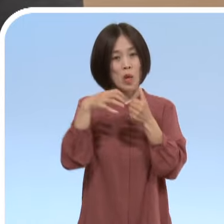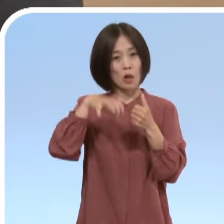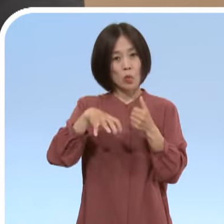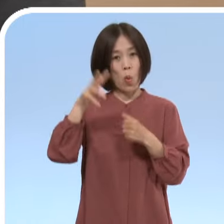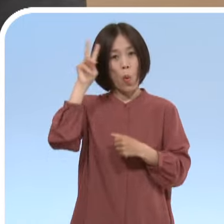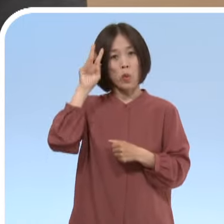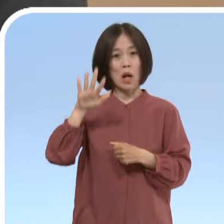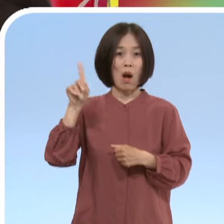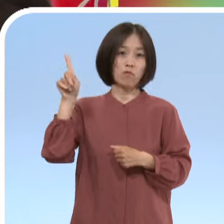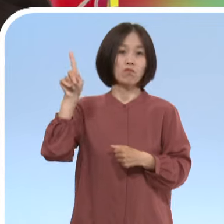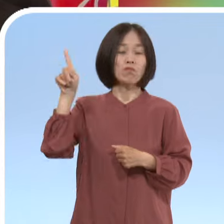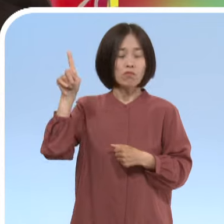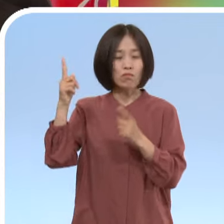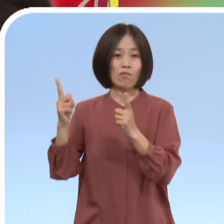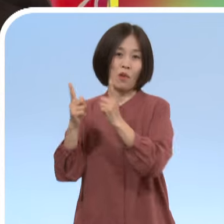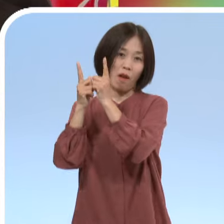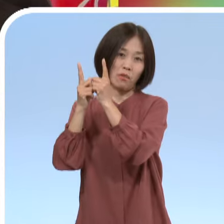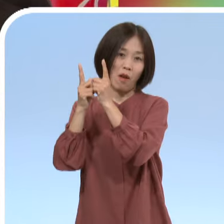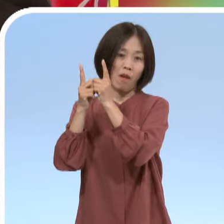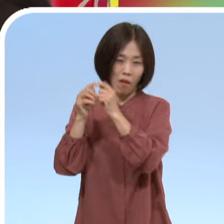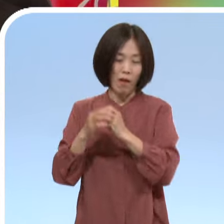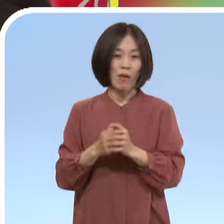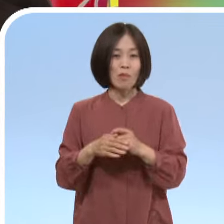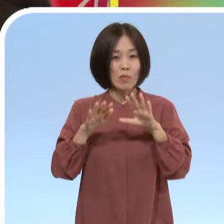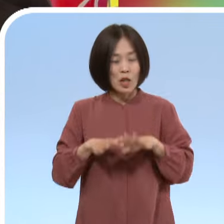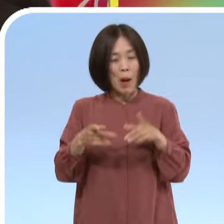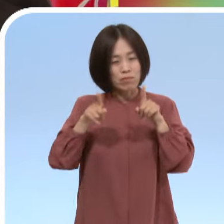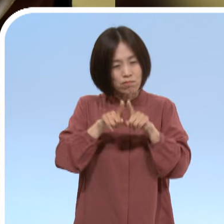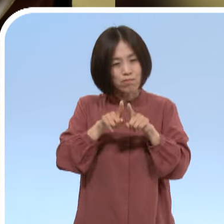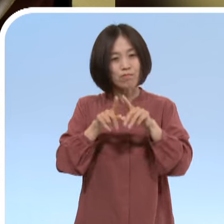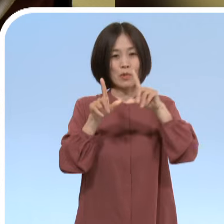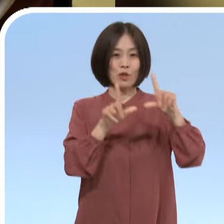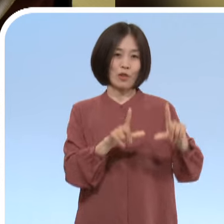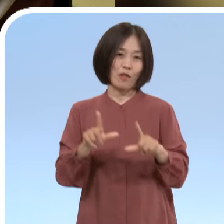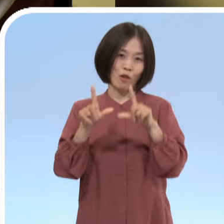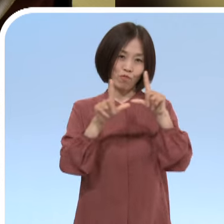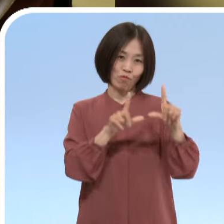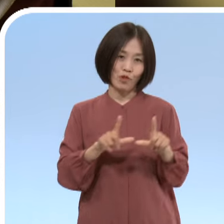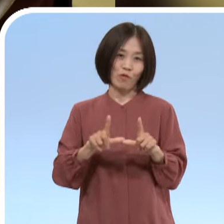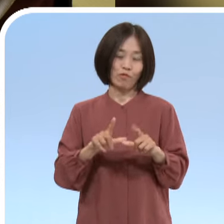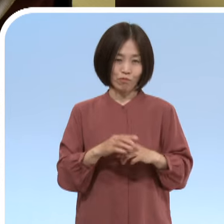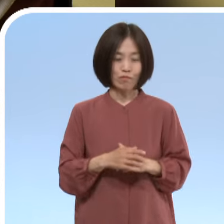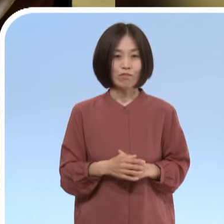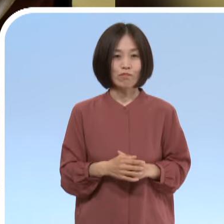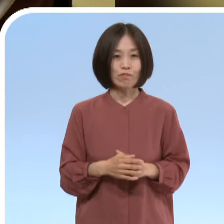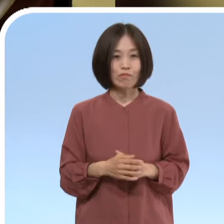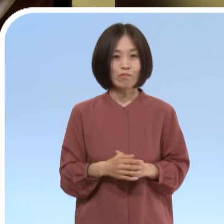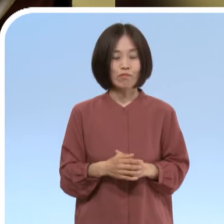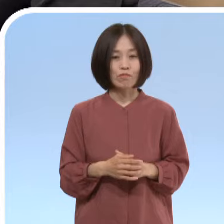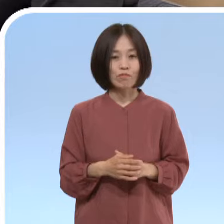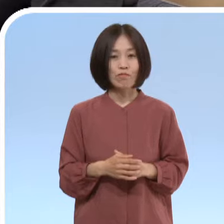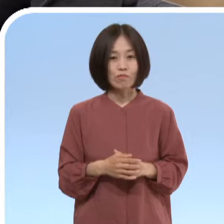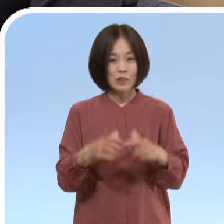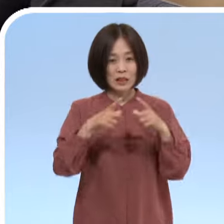の相談所大阪にあるんですけど、そちらで、はい、出会わさせていただきました。 今パートナーとして、はい、共に暮らしていらっしゃると、 はいはい、そう